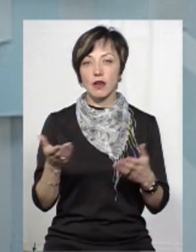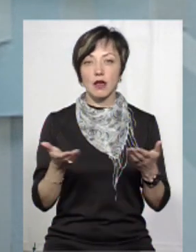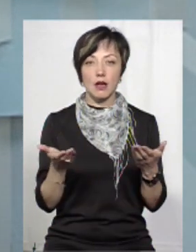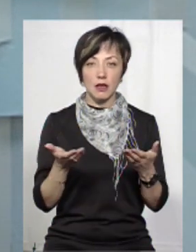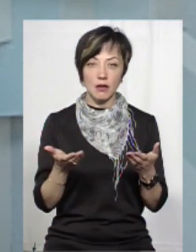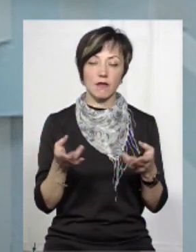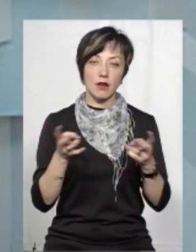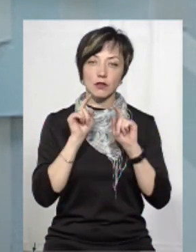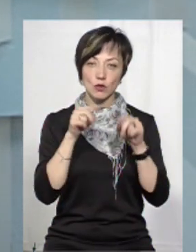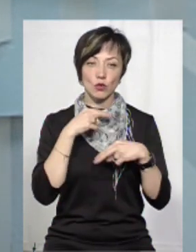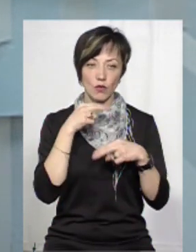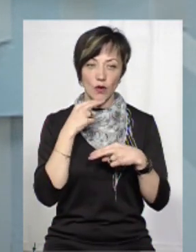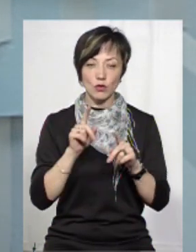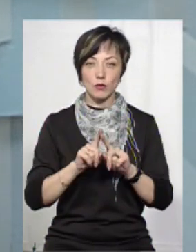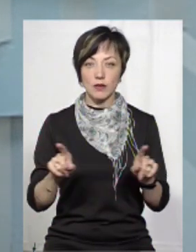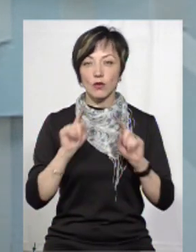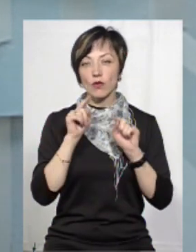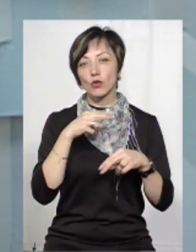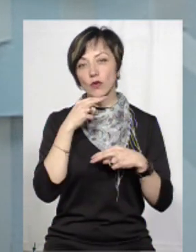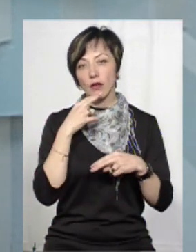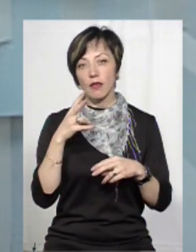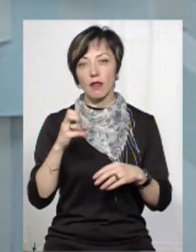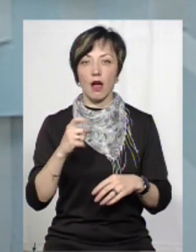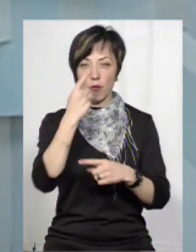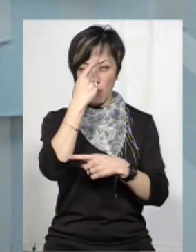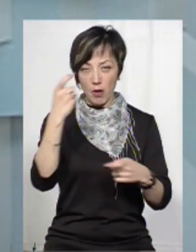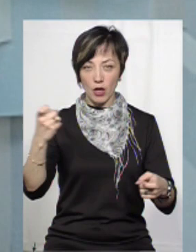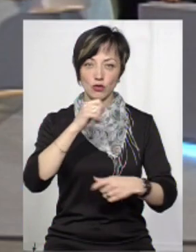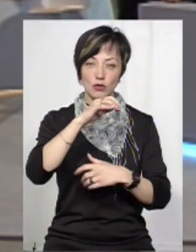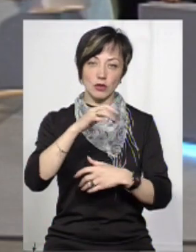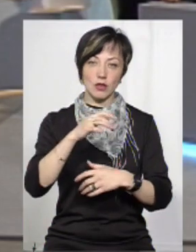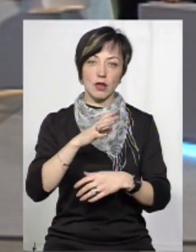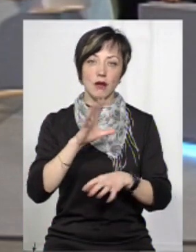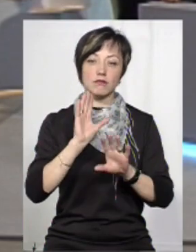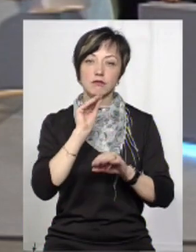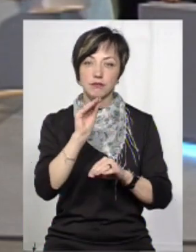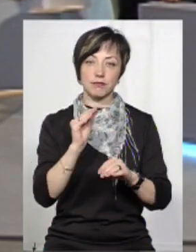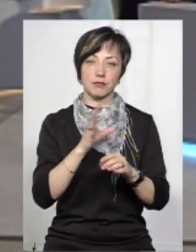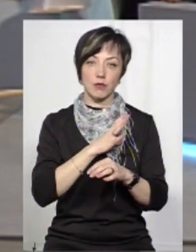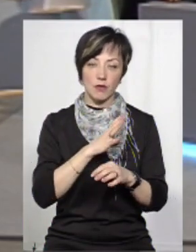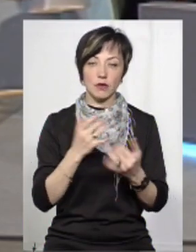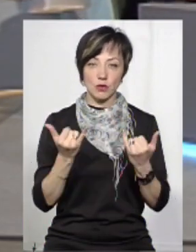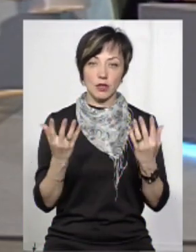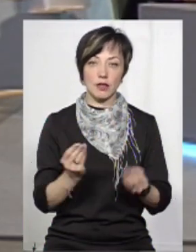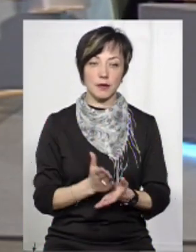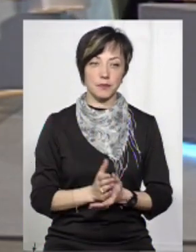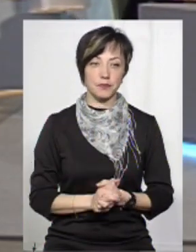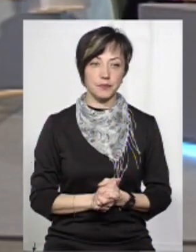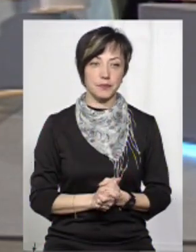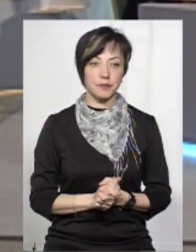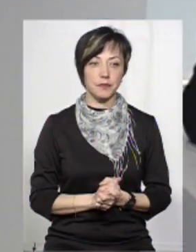які, на які варто звернути увагу. Особливо звернути увагу на штурмові попередження, які лунають. А вони лунають на сьогоднішній